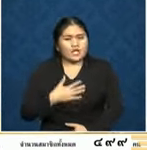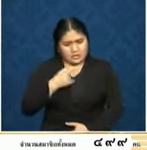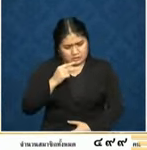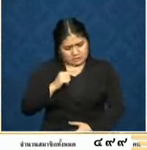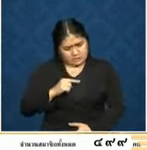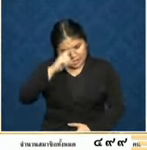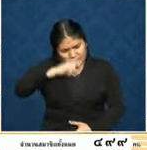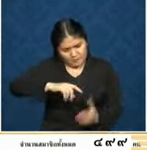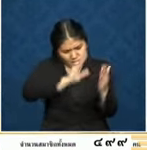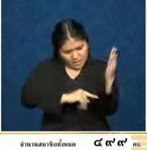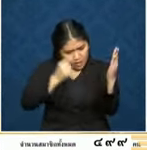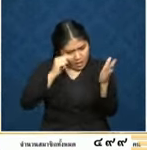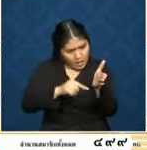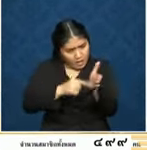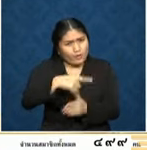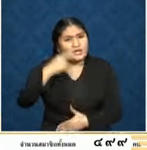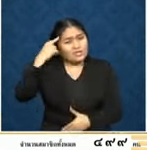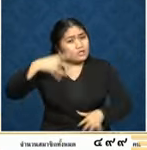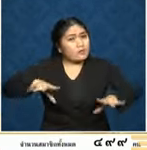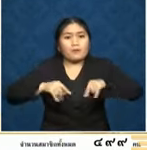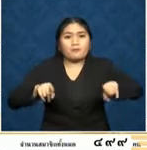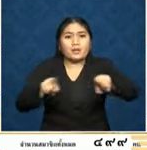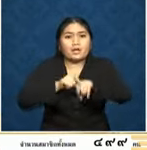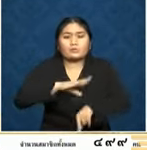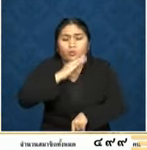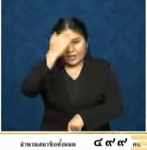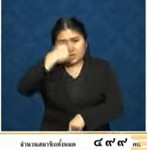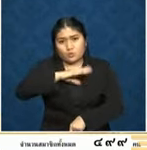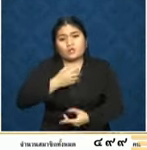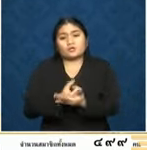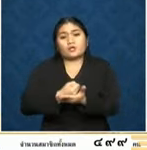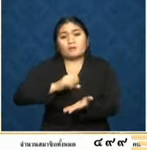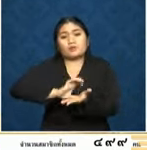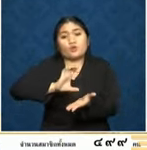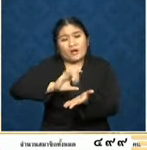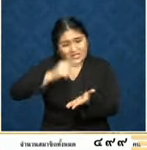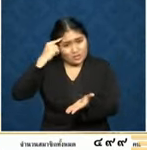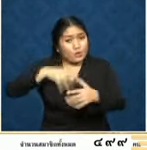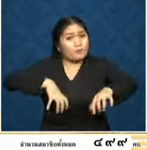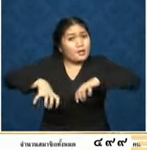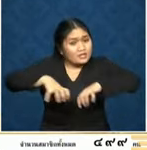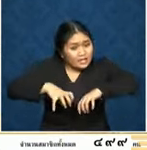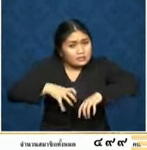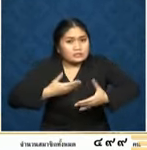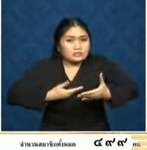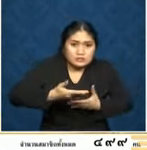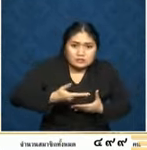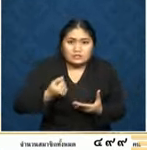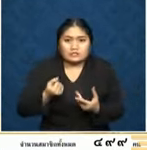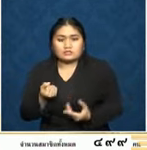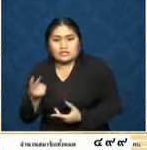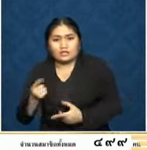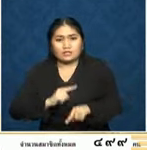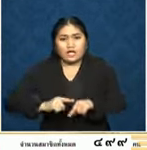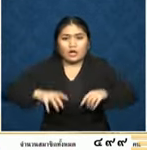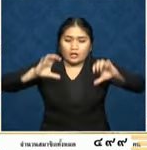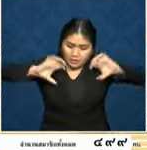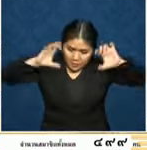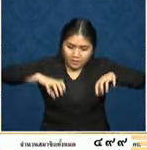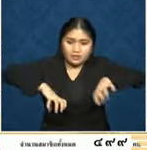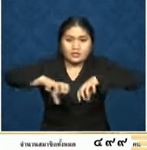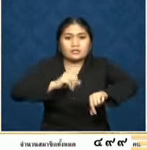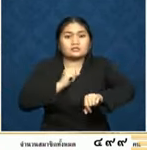คือเวลาเราจะทำปีงบประมาณมันต้องเป็นสามารถบริหารประเทศได้สามารถจัดซื้อจัดจ้างนะครับหน่วยงานของรัฐบริหารได้